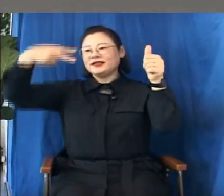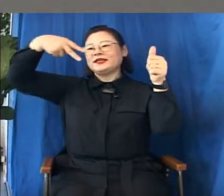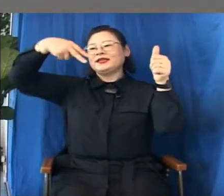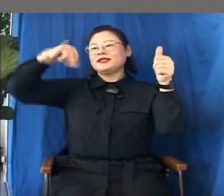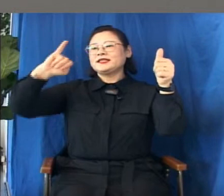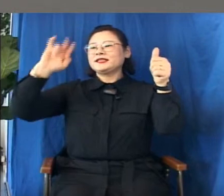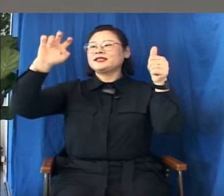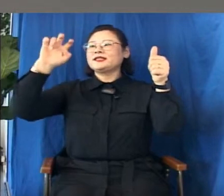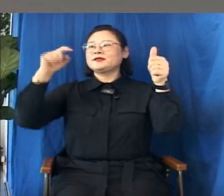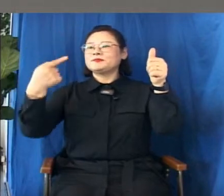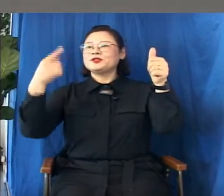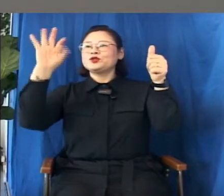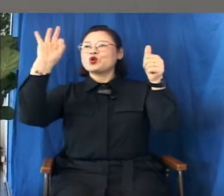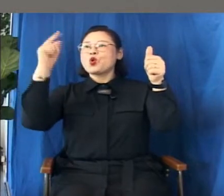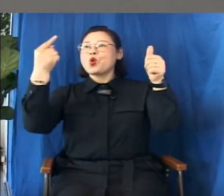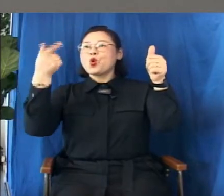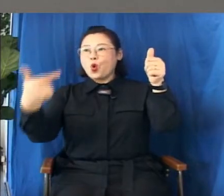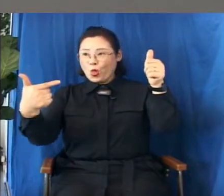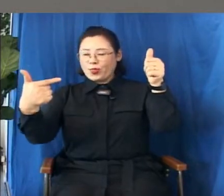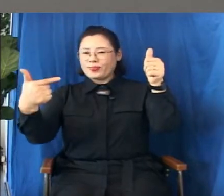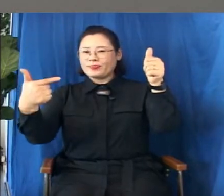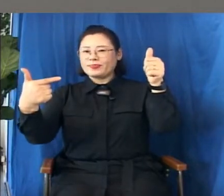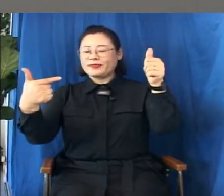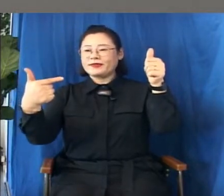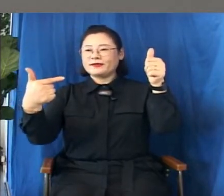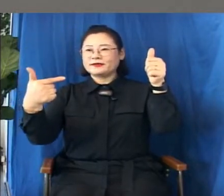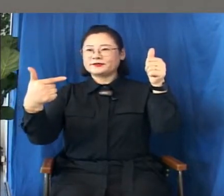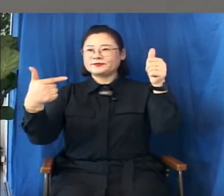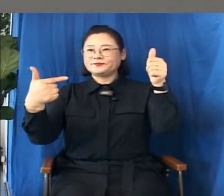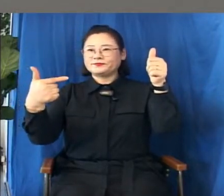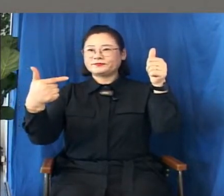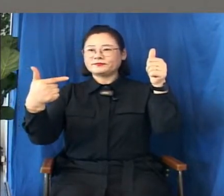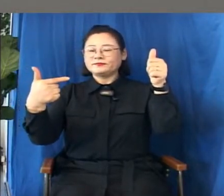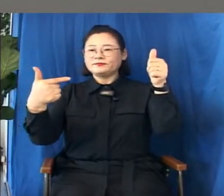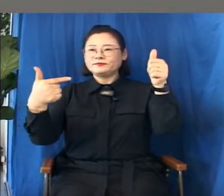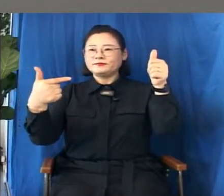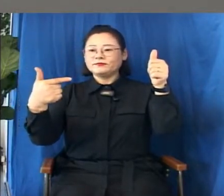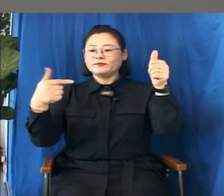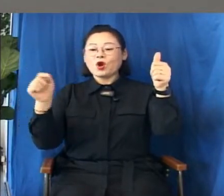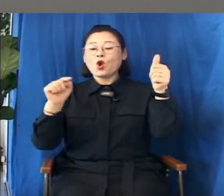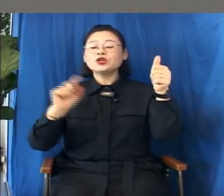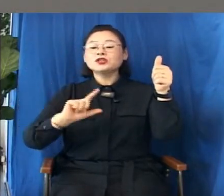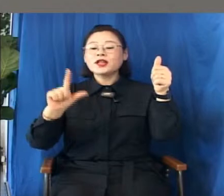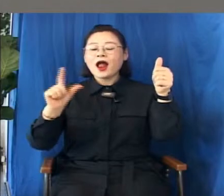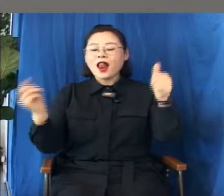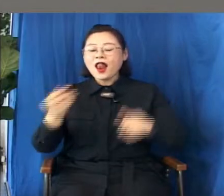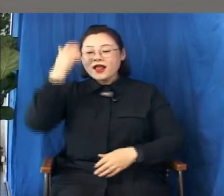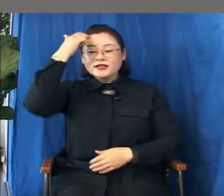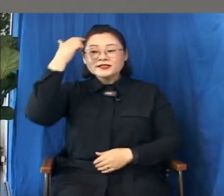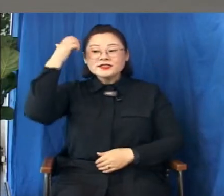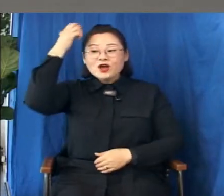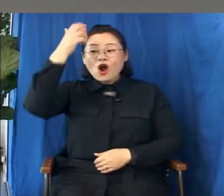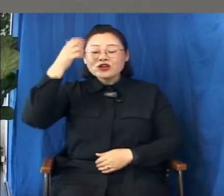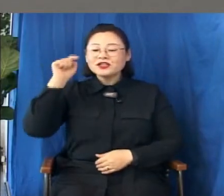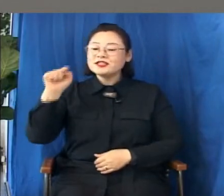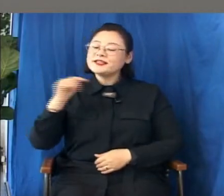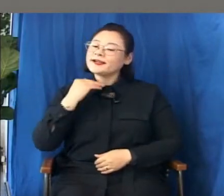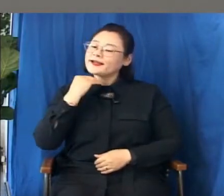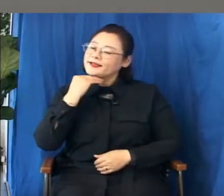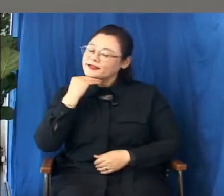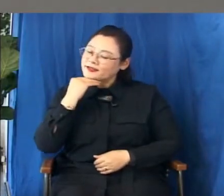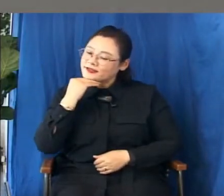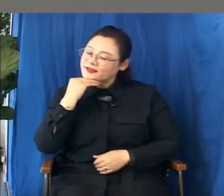노년이 되어서 성전 중심의 삶을 살고 있는데 어느 날 성령께서 야, 네가 고대하고 고대하던